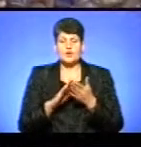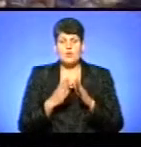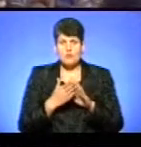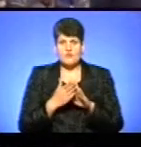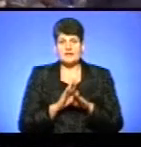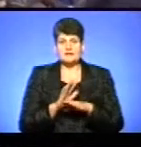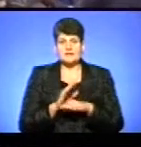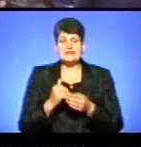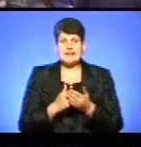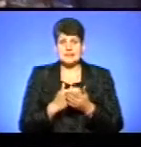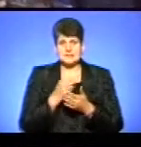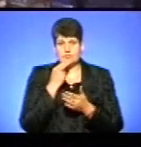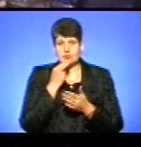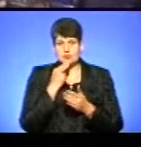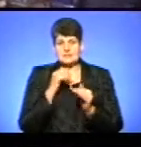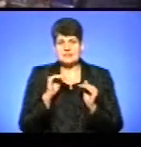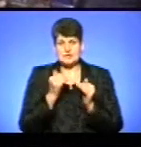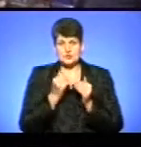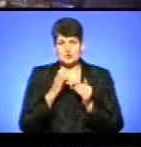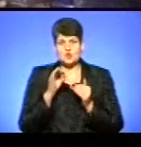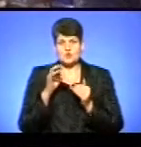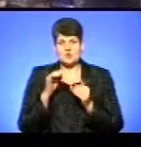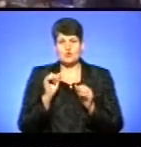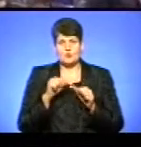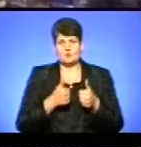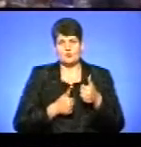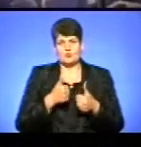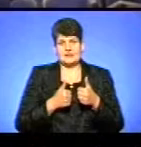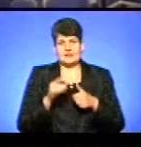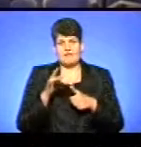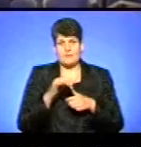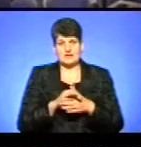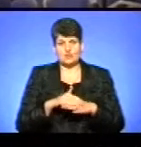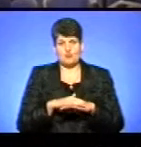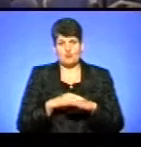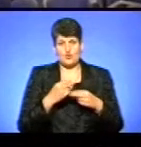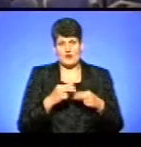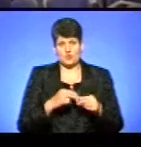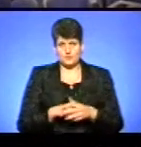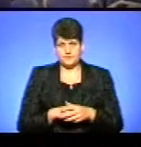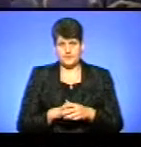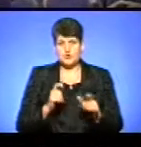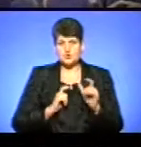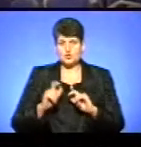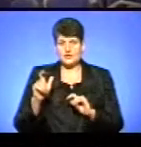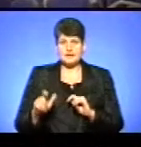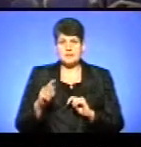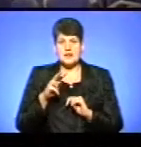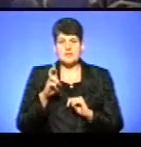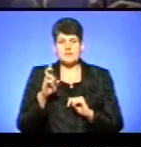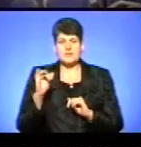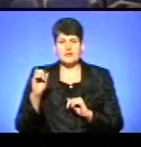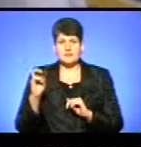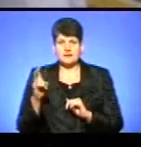виробництва якісних продуктів з низькою собівартістю, щоб бути конкурентами на європейському ринку. Студентка Мар'яна Білик